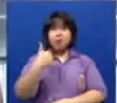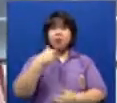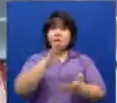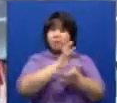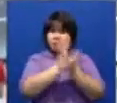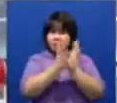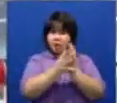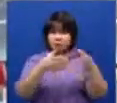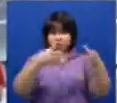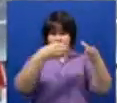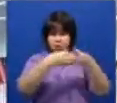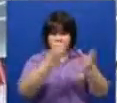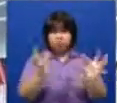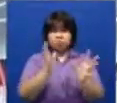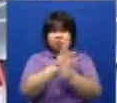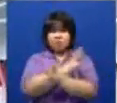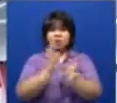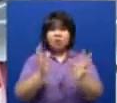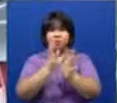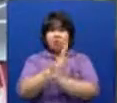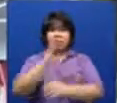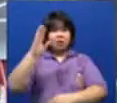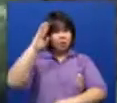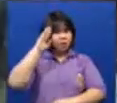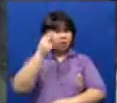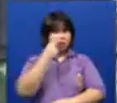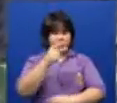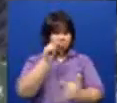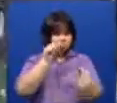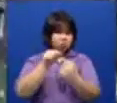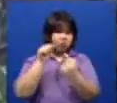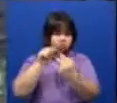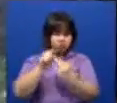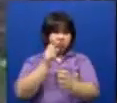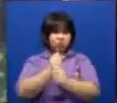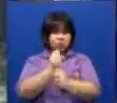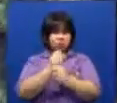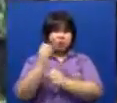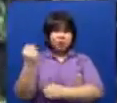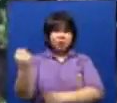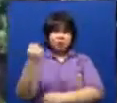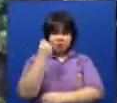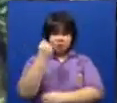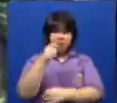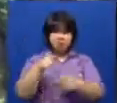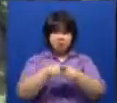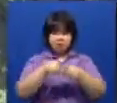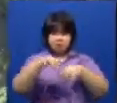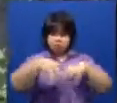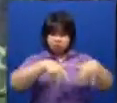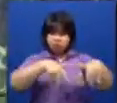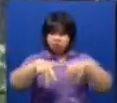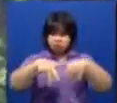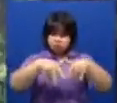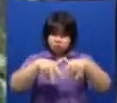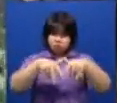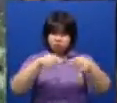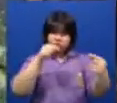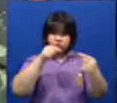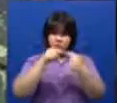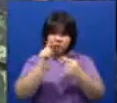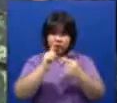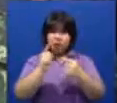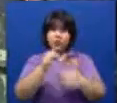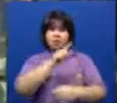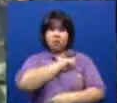ปรับเปลี่ยนกำลังในพื้นที่จังหวัดชายแดนภาคใต้ให้ไปเป็นความเหมาะสมเพื่อสร้างความเข้มแข็งให้กำลังภาคประชาชนในการเข้าส่วนร่วม